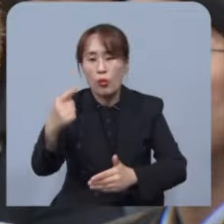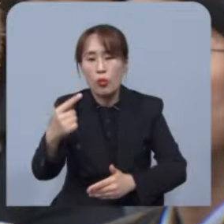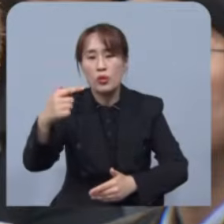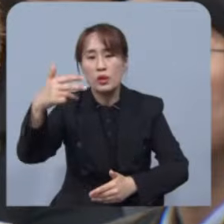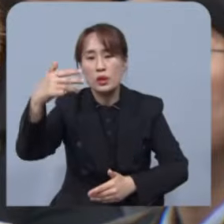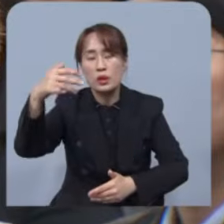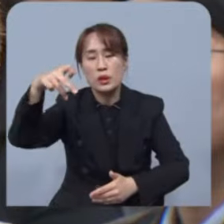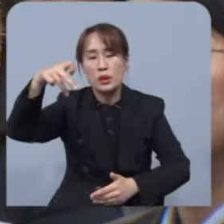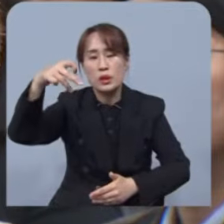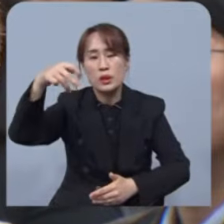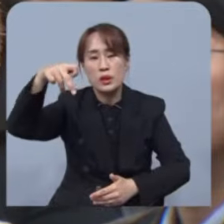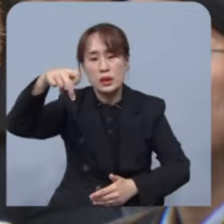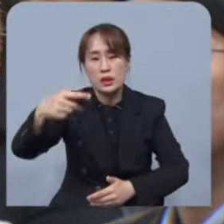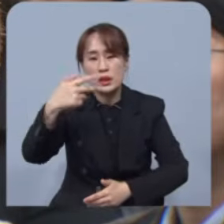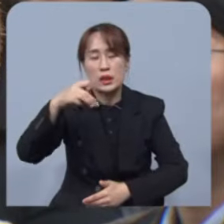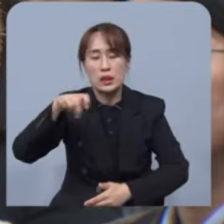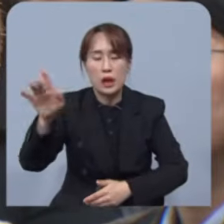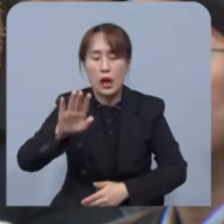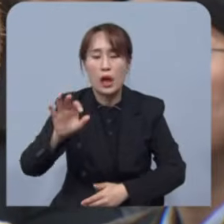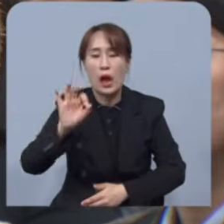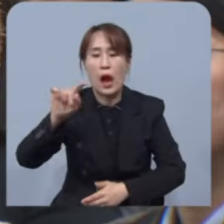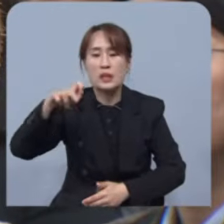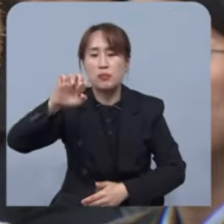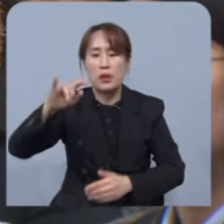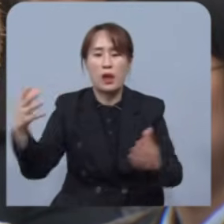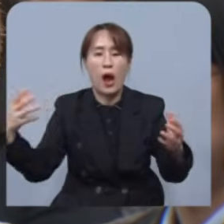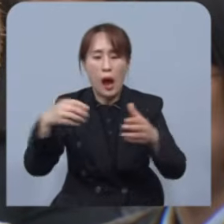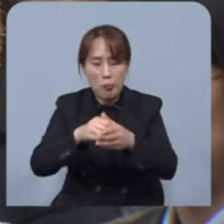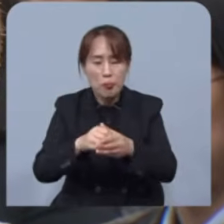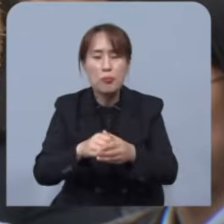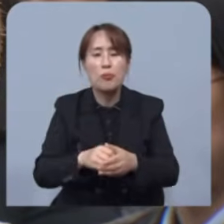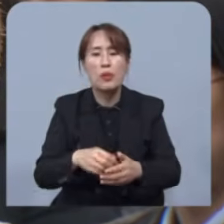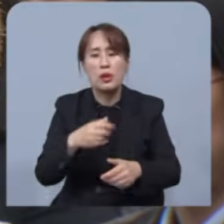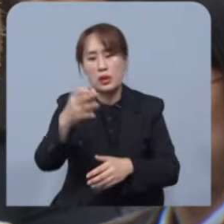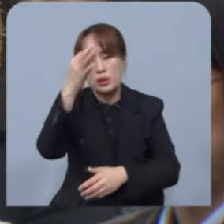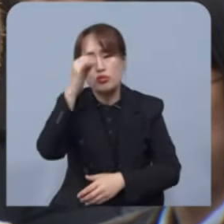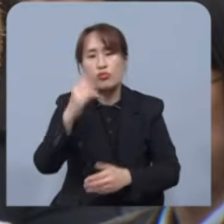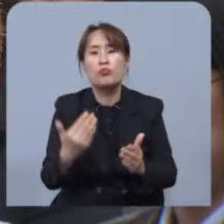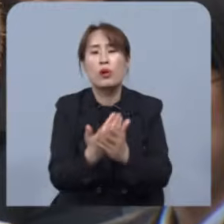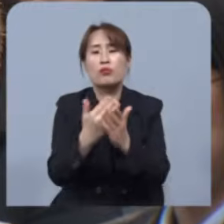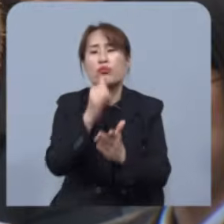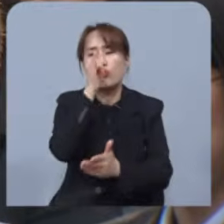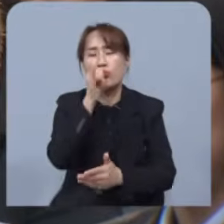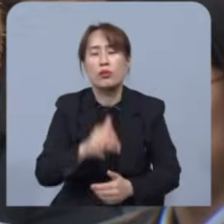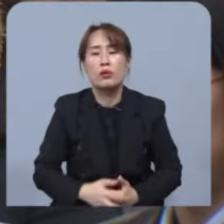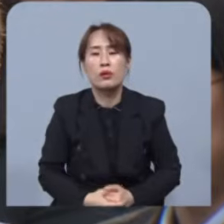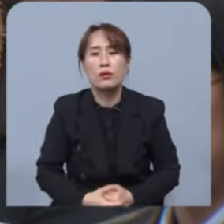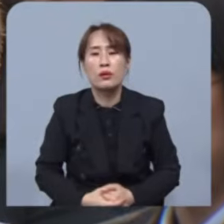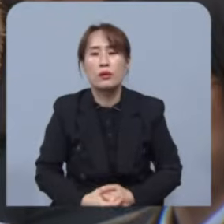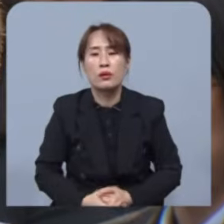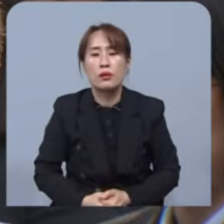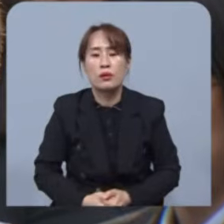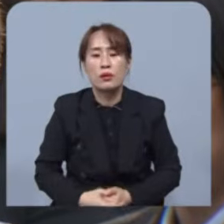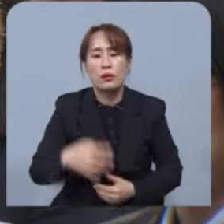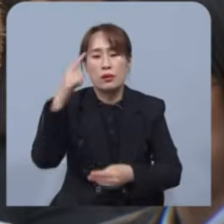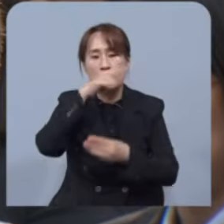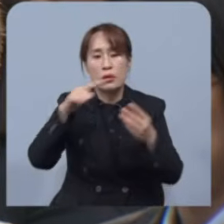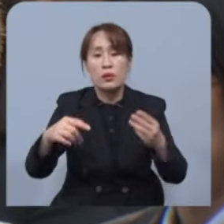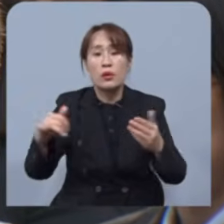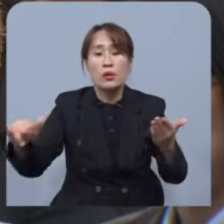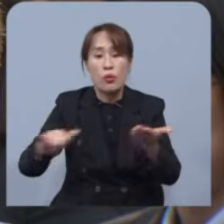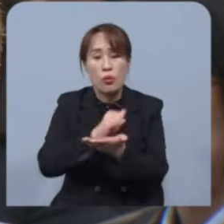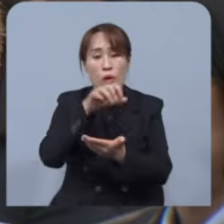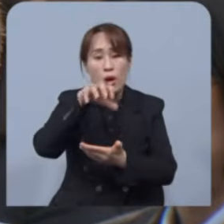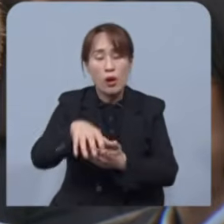하고 콘크리트와 아스팔트를 혼합해서 하는 그런 기술들이 지금 굉장히 많이 적용되고 있습니다.